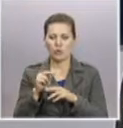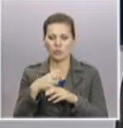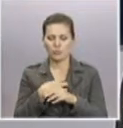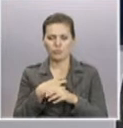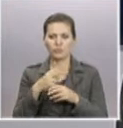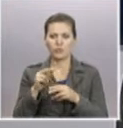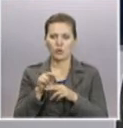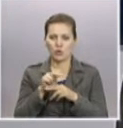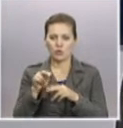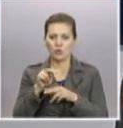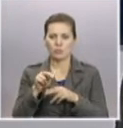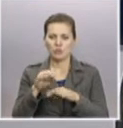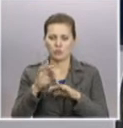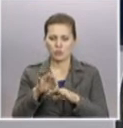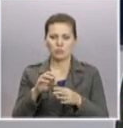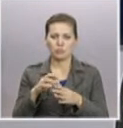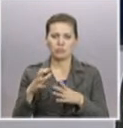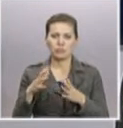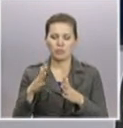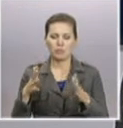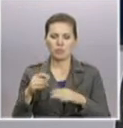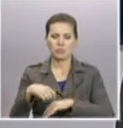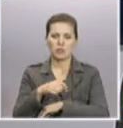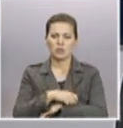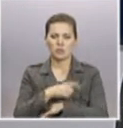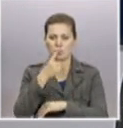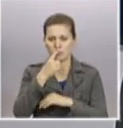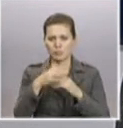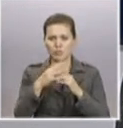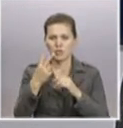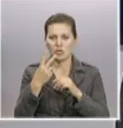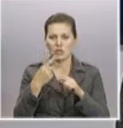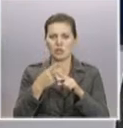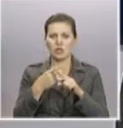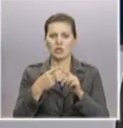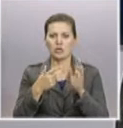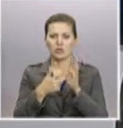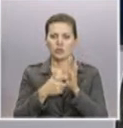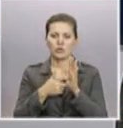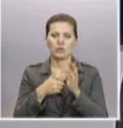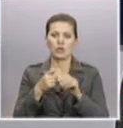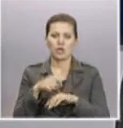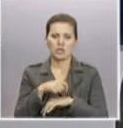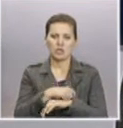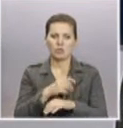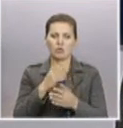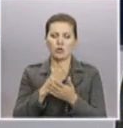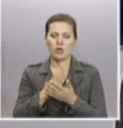жұмыстары басталады деп жоспарлап отырмыз. Жалпы ұзындығы шамамен 2,7 шақырымды құрайды. Одан